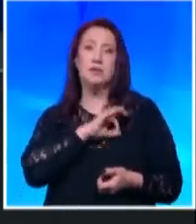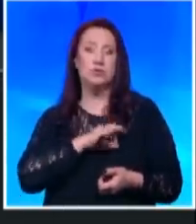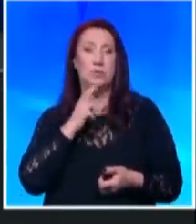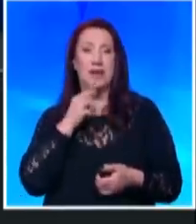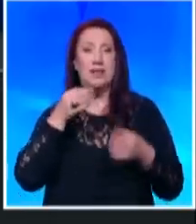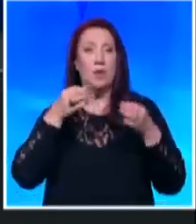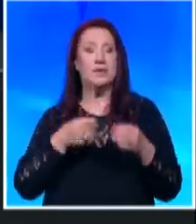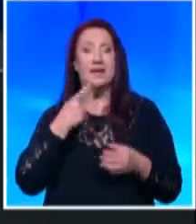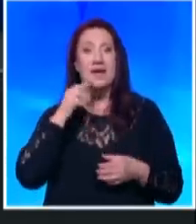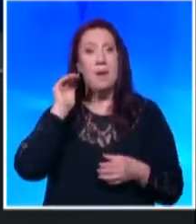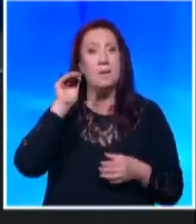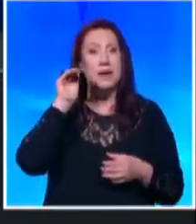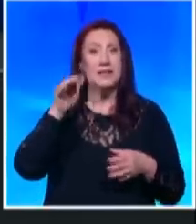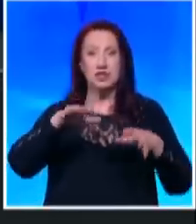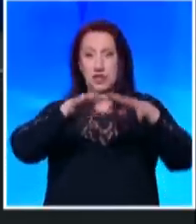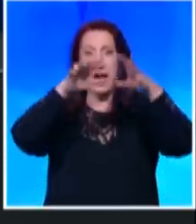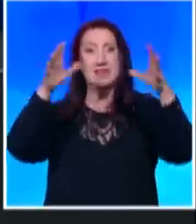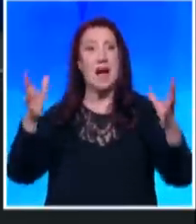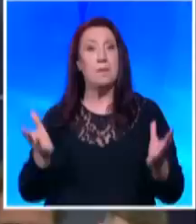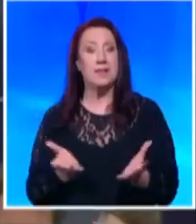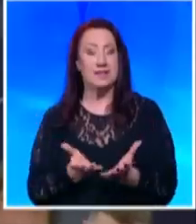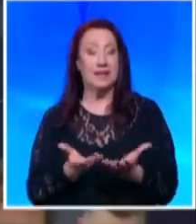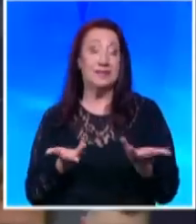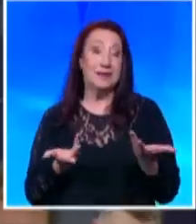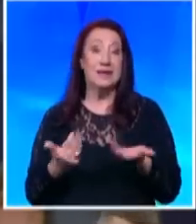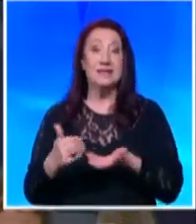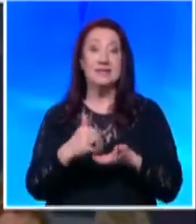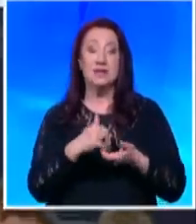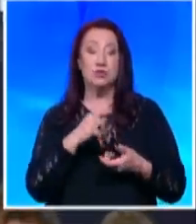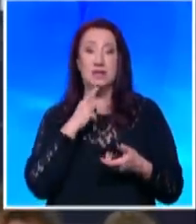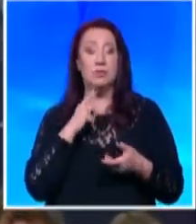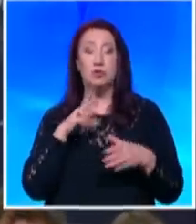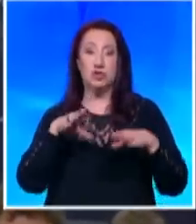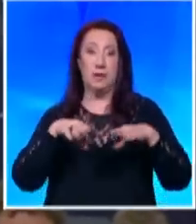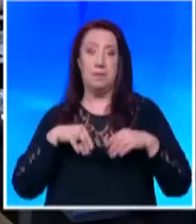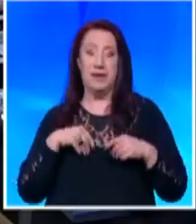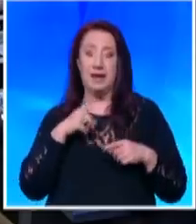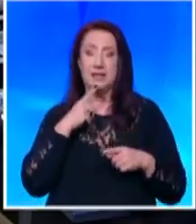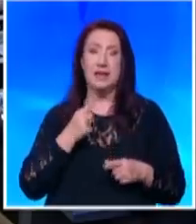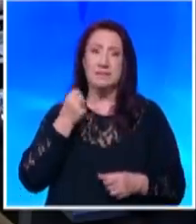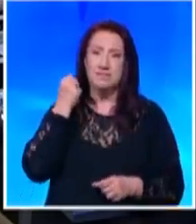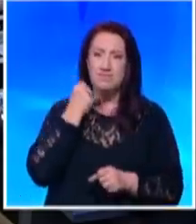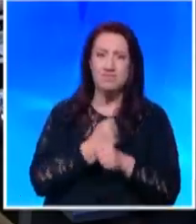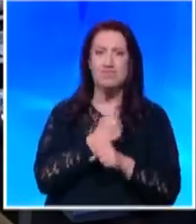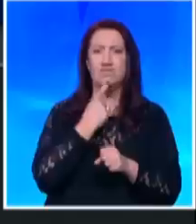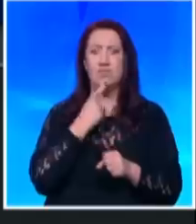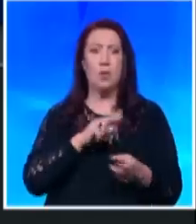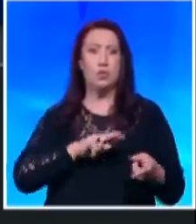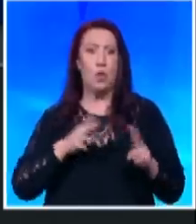на планетата. Съюзът няма как да приеме насилствена промяна на граници, каза Олаф